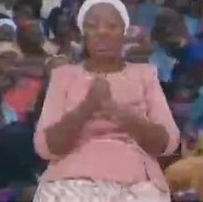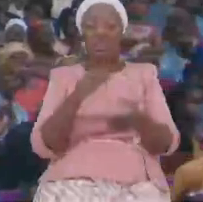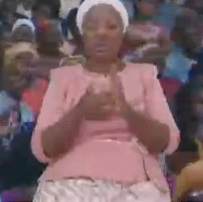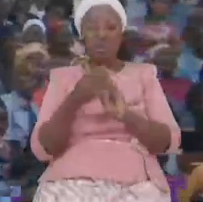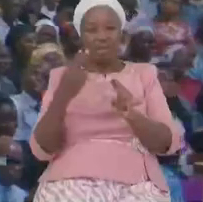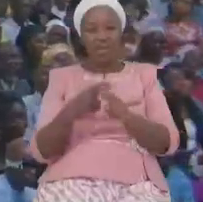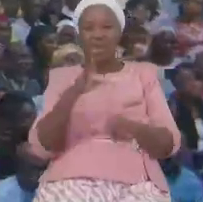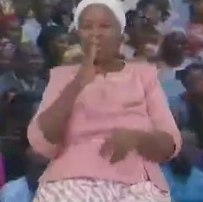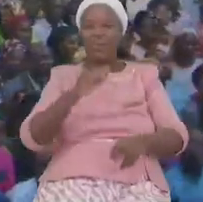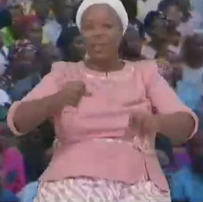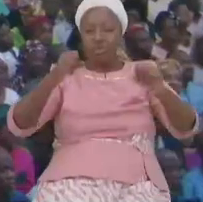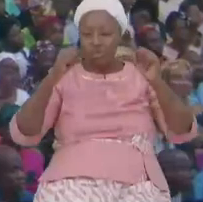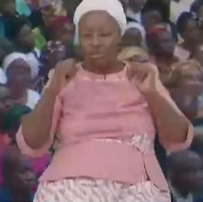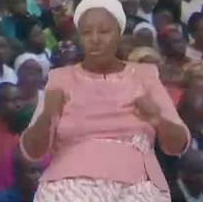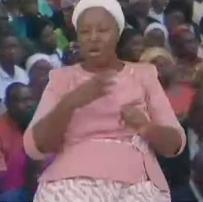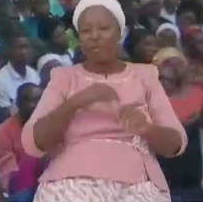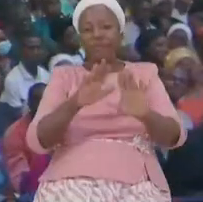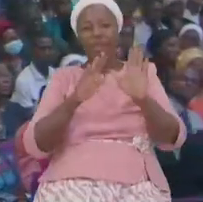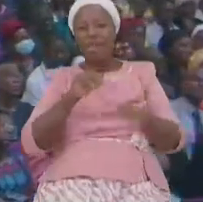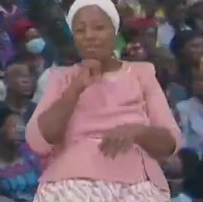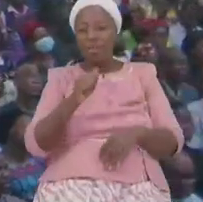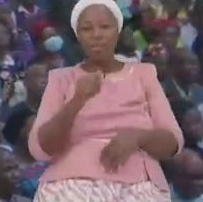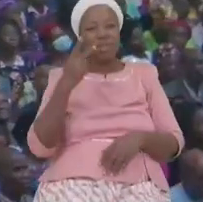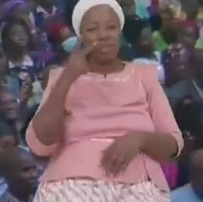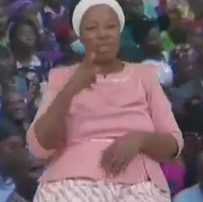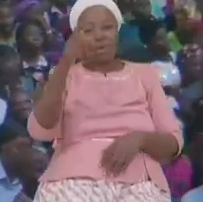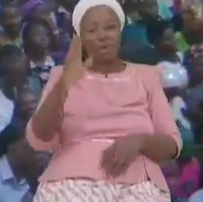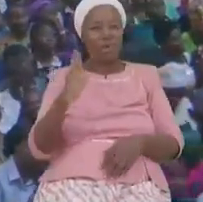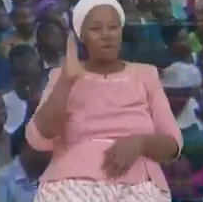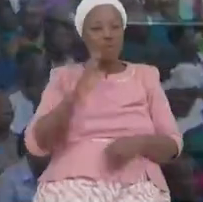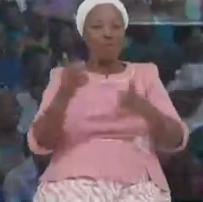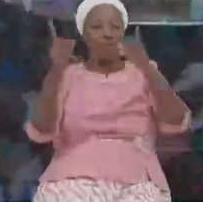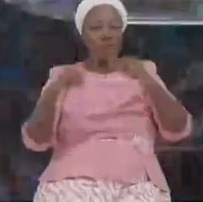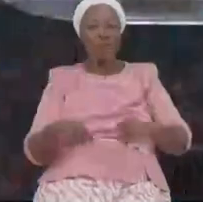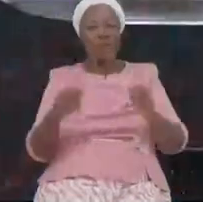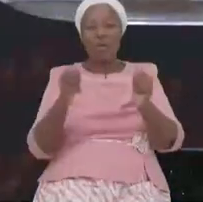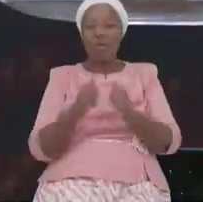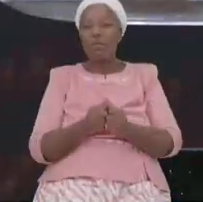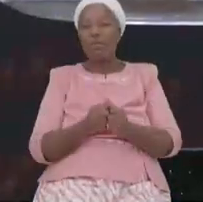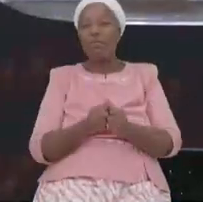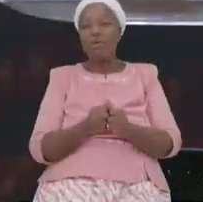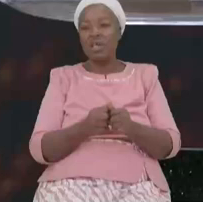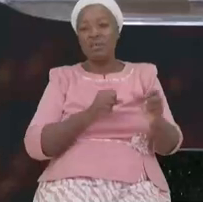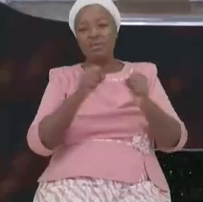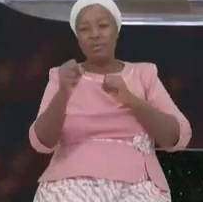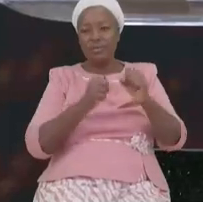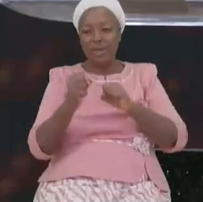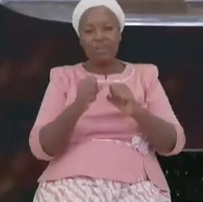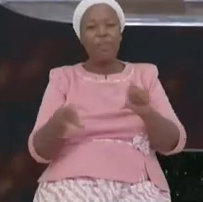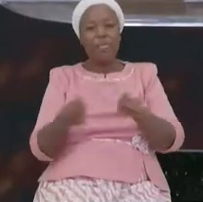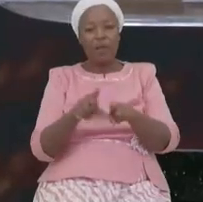Ne crains rien. Voici votre Dieu. La vengeance viendra. La rétribution de